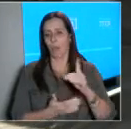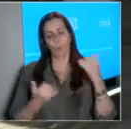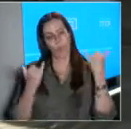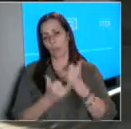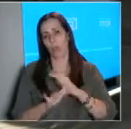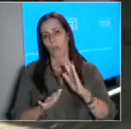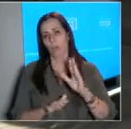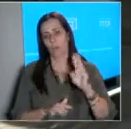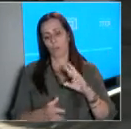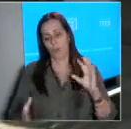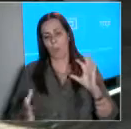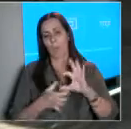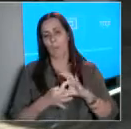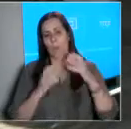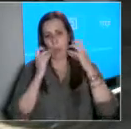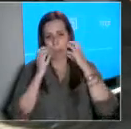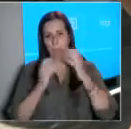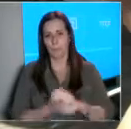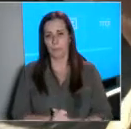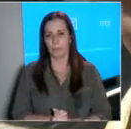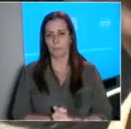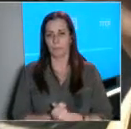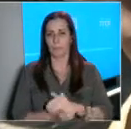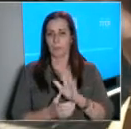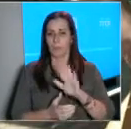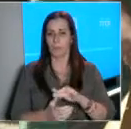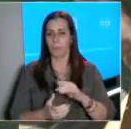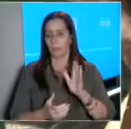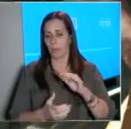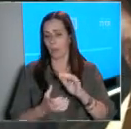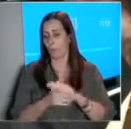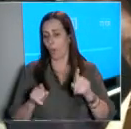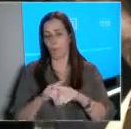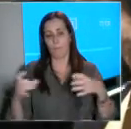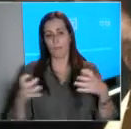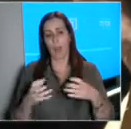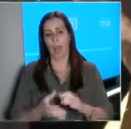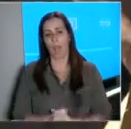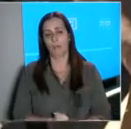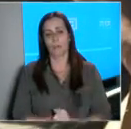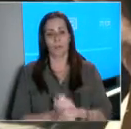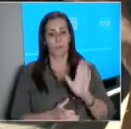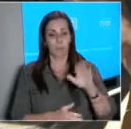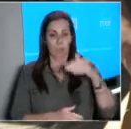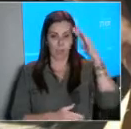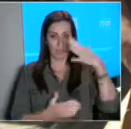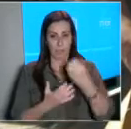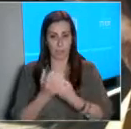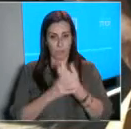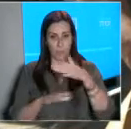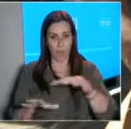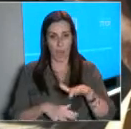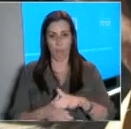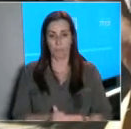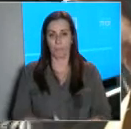שגו, יש לו חיבור לרבין, גם כחבר וגם מאותה מפלגה. אתה חושב שגנץ הצליח להרכיב